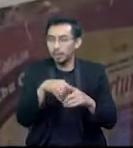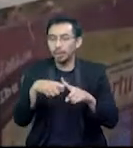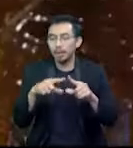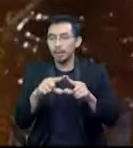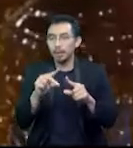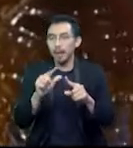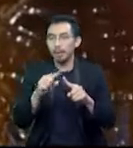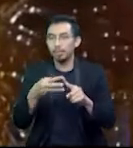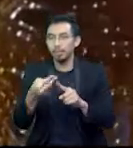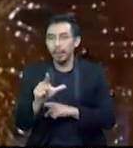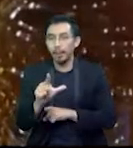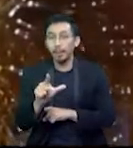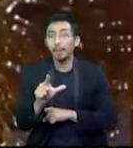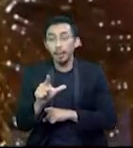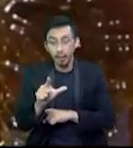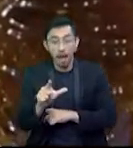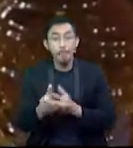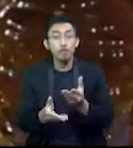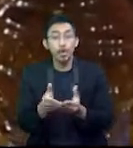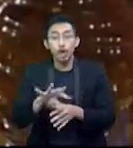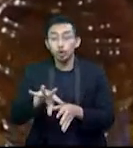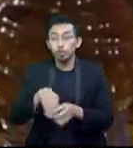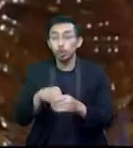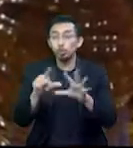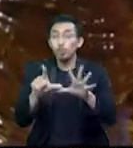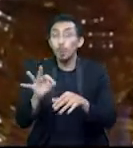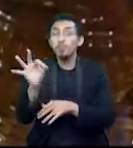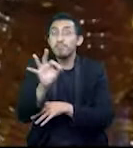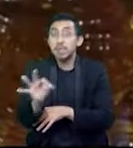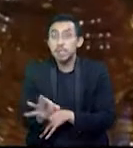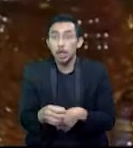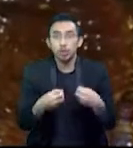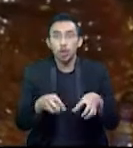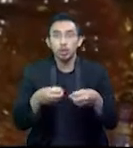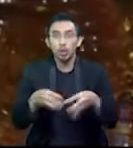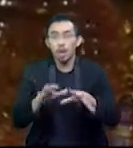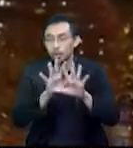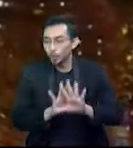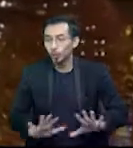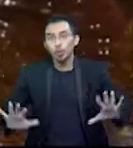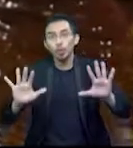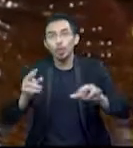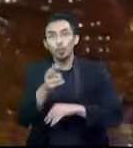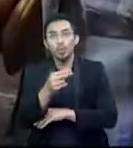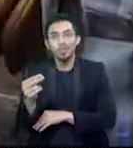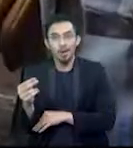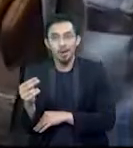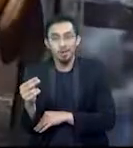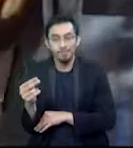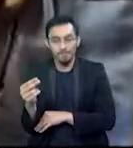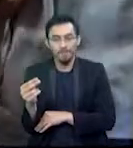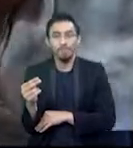pasar minyak goreng nasional sejalan dengan KPPU koordinator masyarakat anti korupsi Indonesia maki boyamin